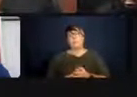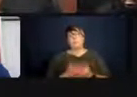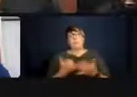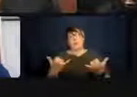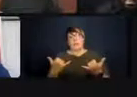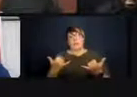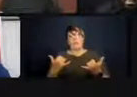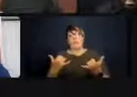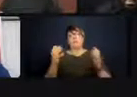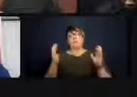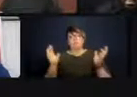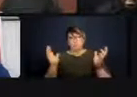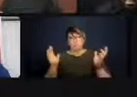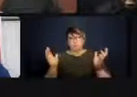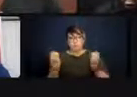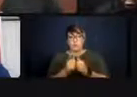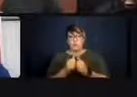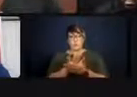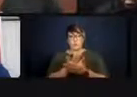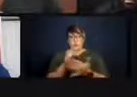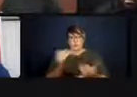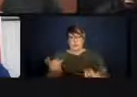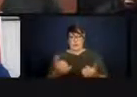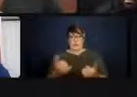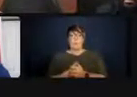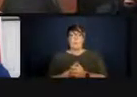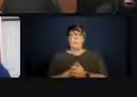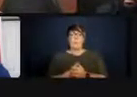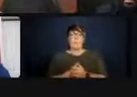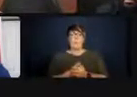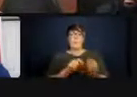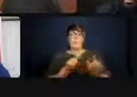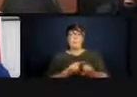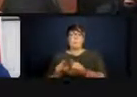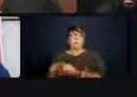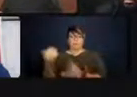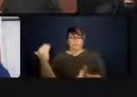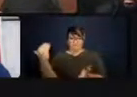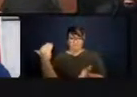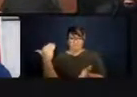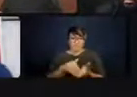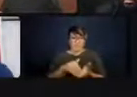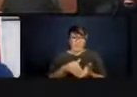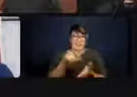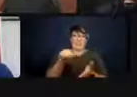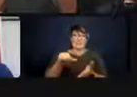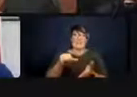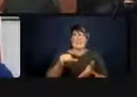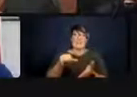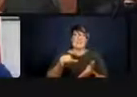Na haya ni mambo ambayo tunaendelea kuyazungumzia na